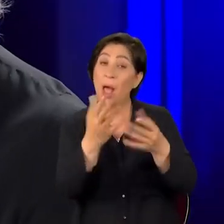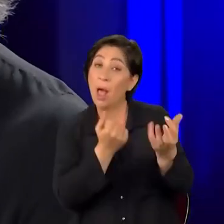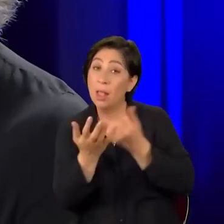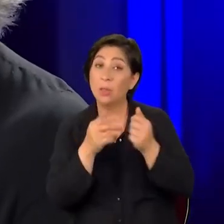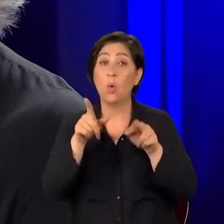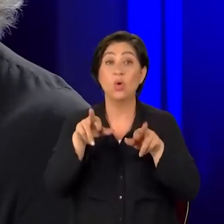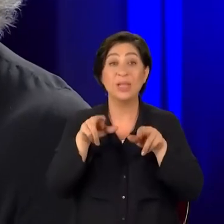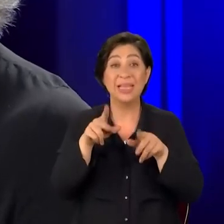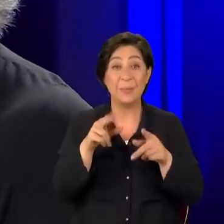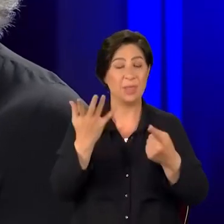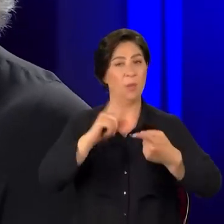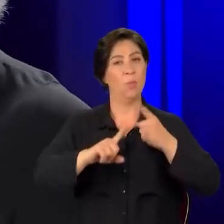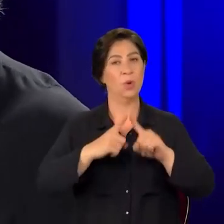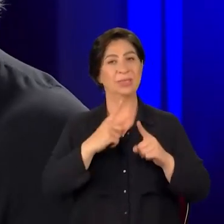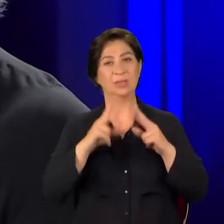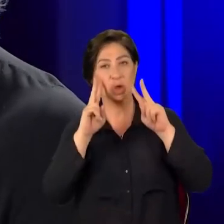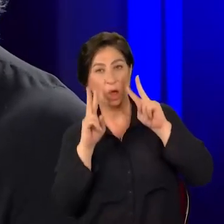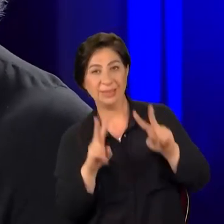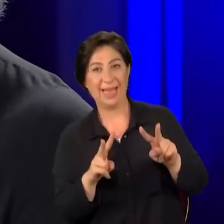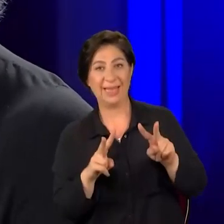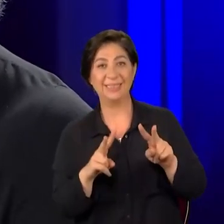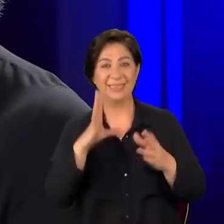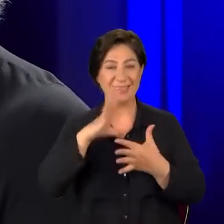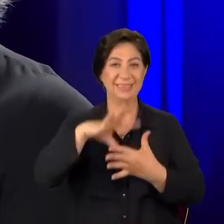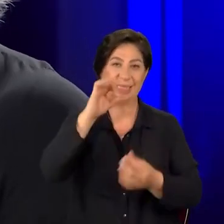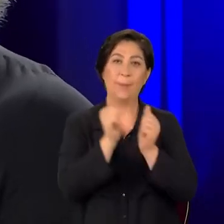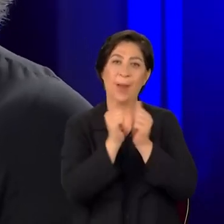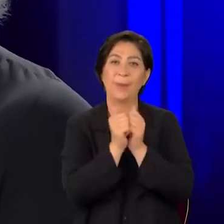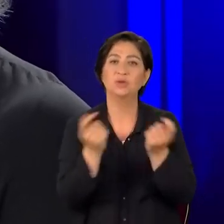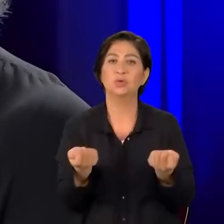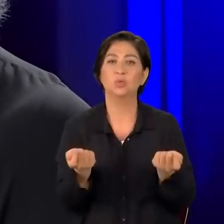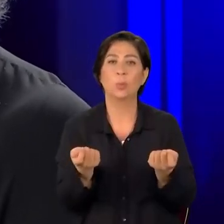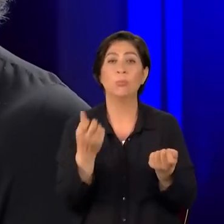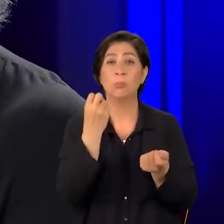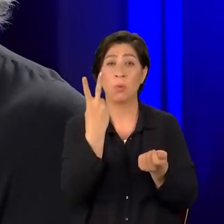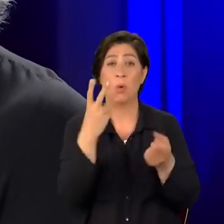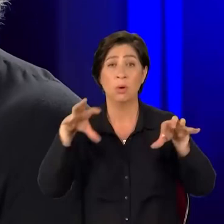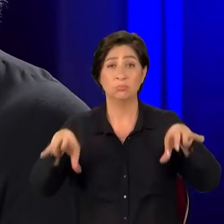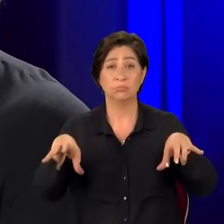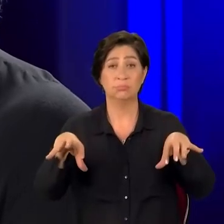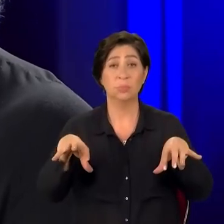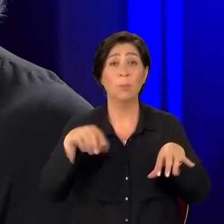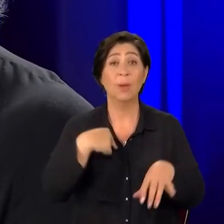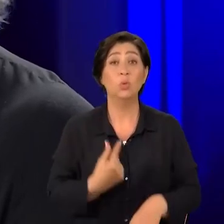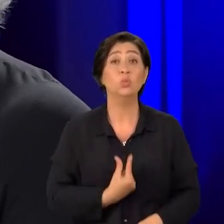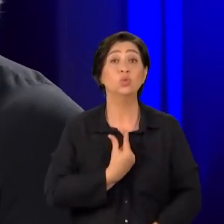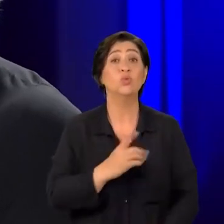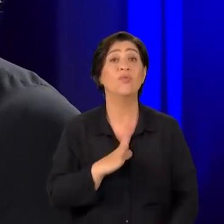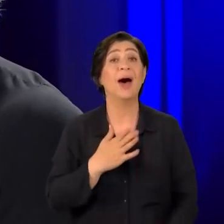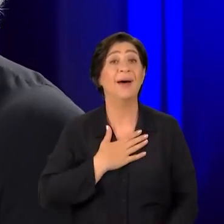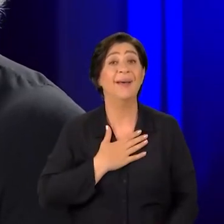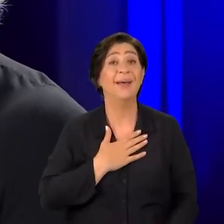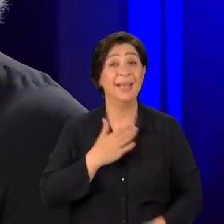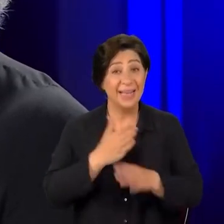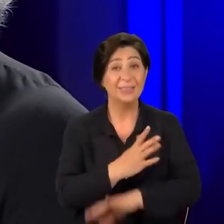onun gibi tüketen, onun gibi daha siyasi davranışlar gösteren insanlarla da çalışıyorum. Ve burada umutluyum